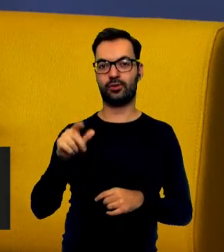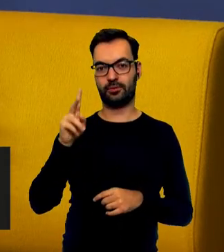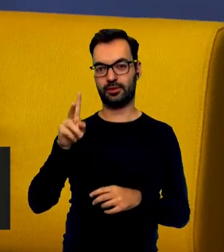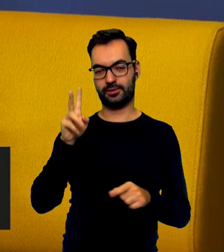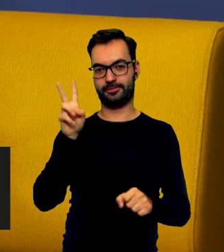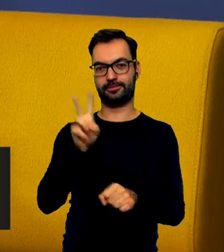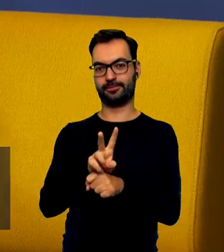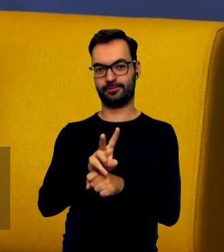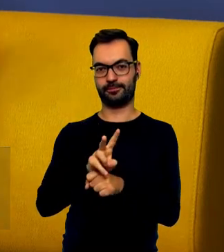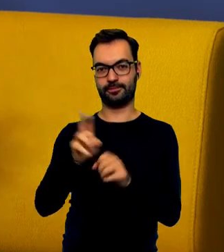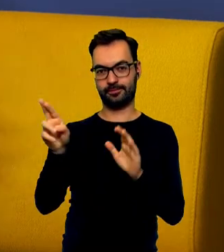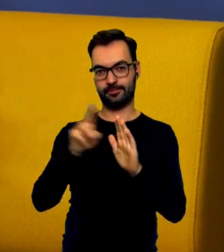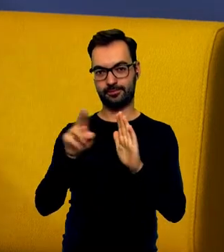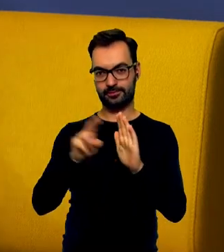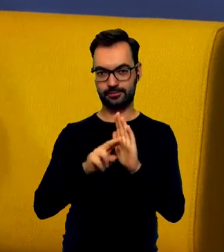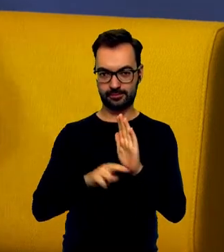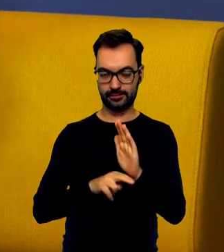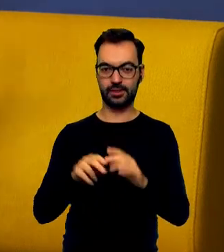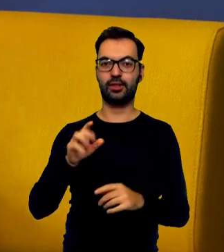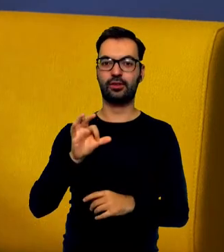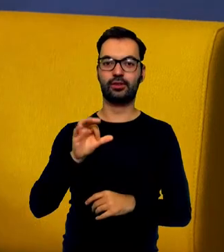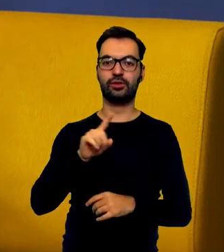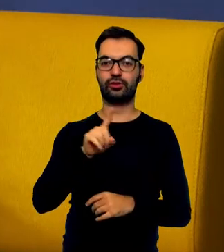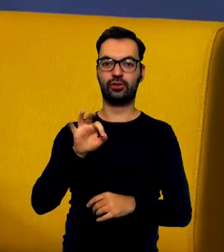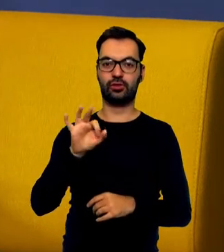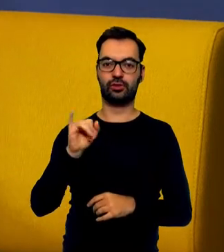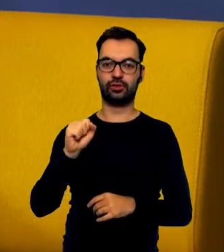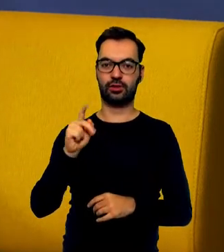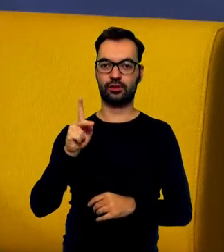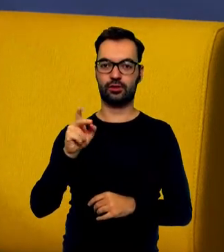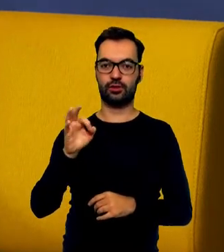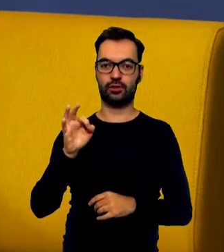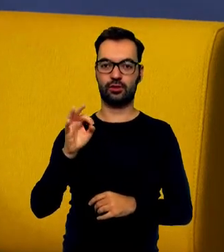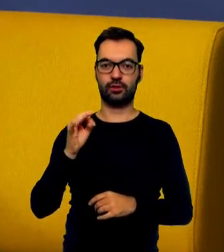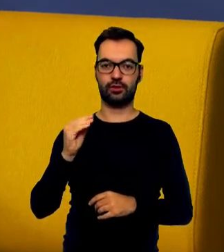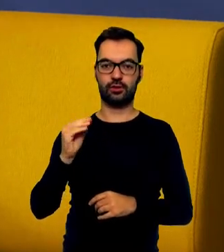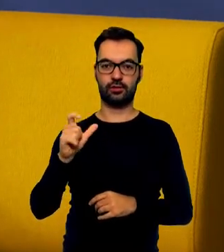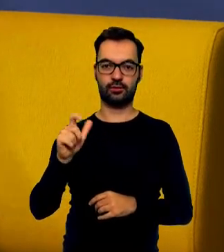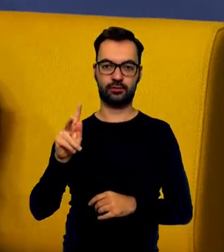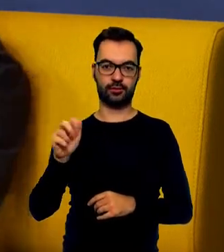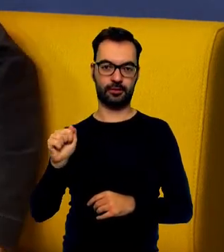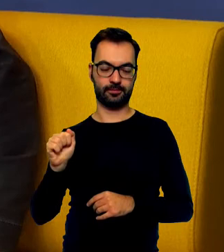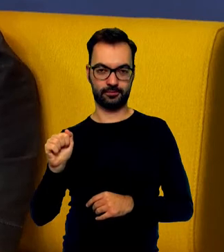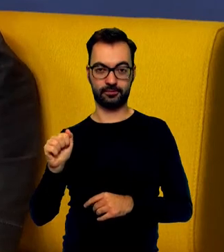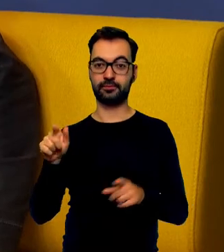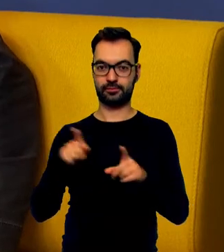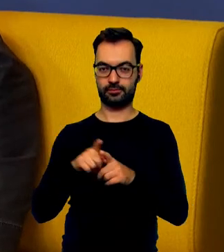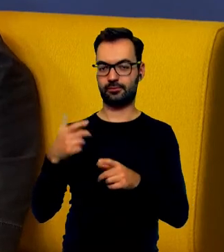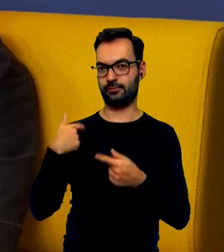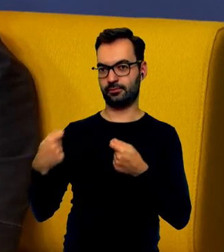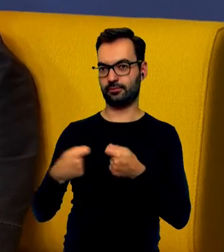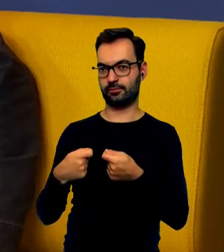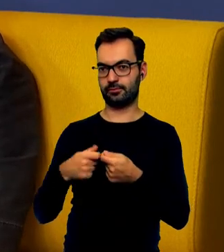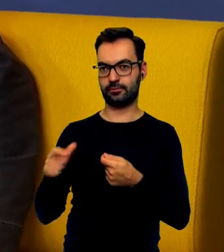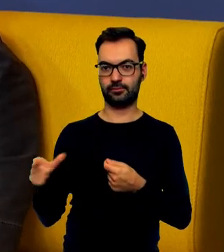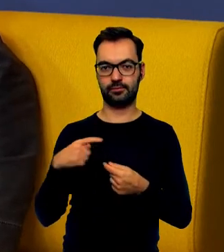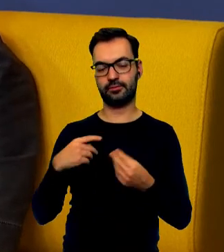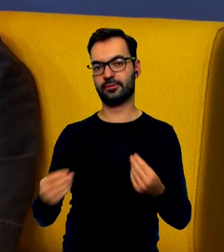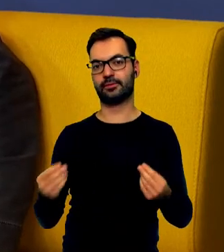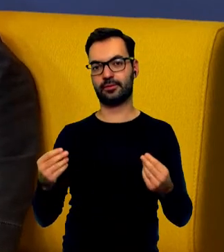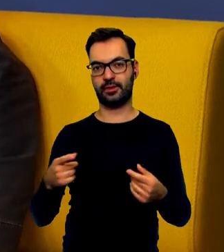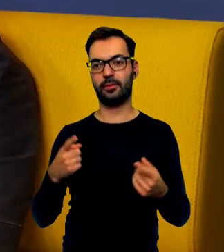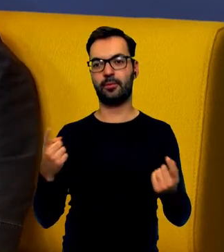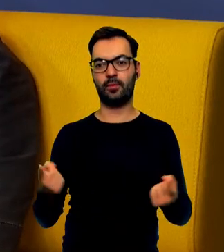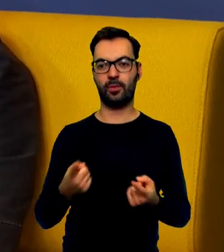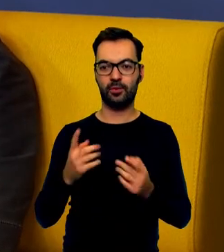nad regułami jest Zosia Kotecka i to też jest osoba, z którą współpracowałem przy Ucieczce od bezradności. Wspaniała